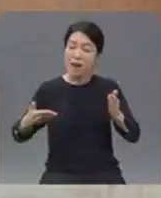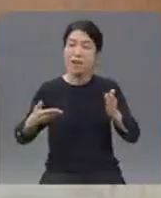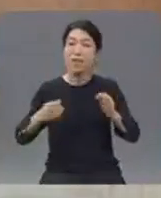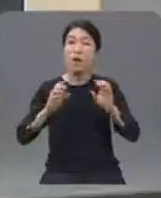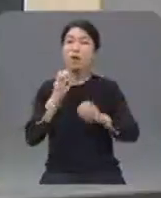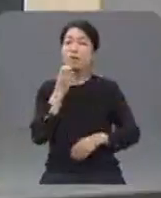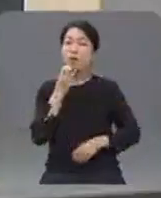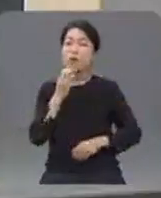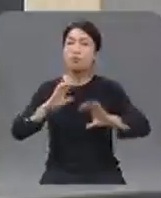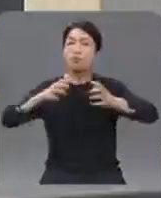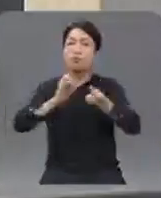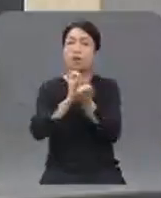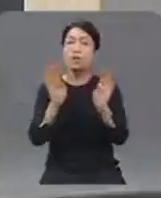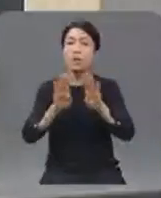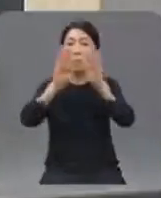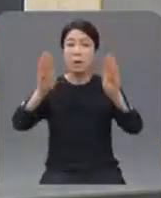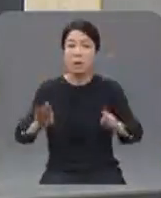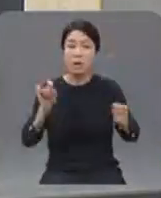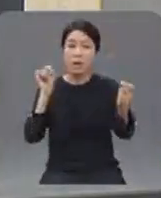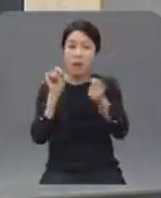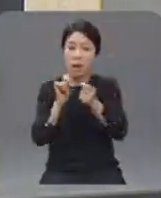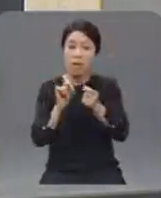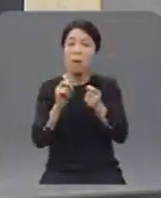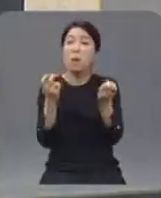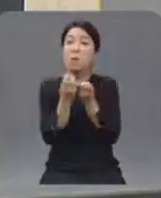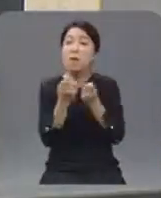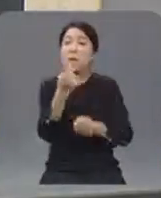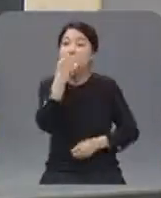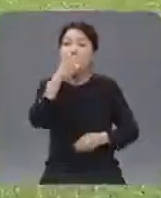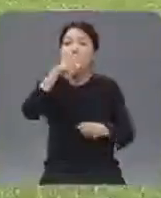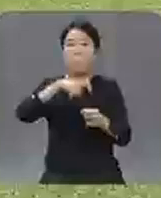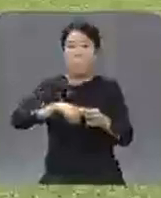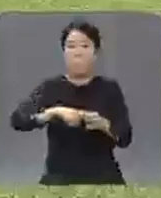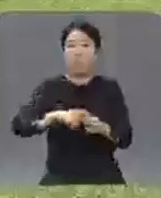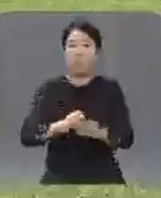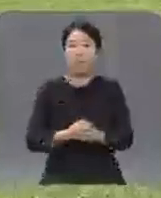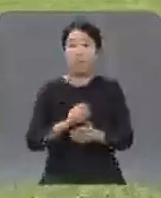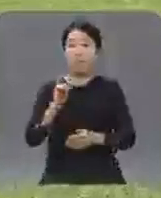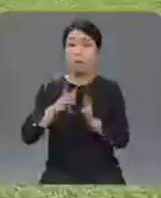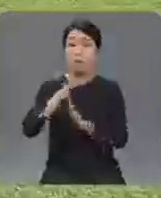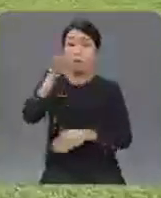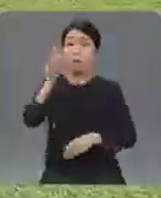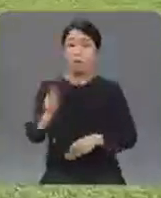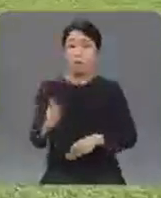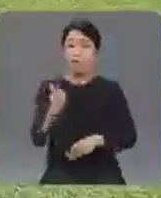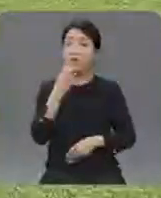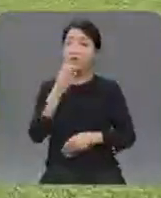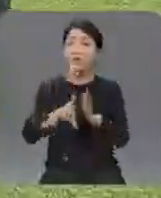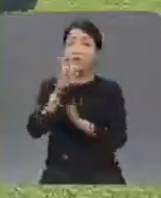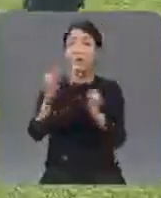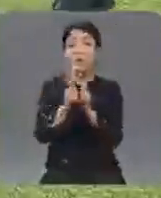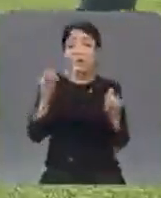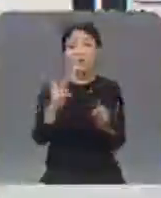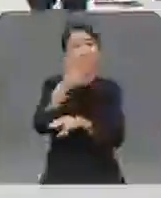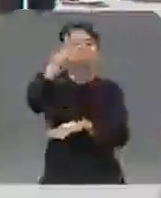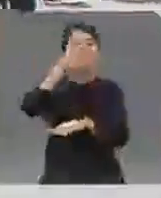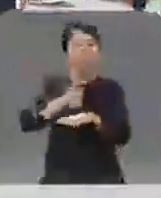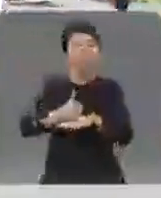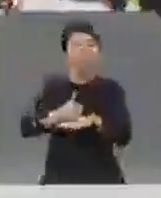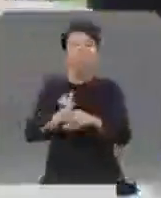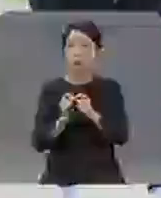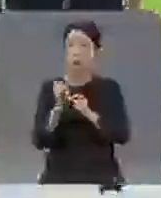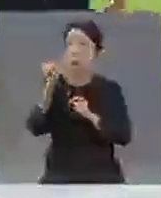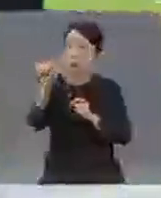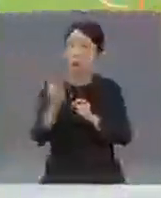박람회를 앞두고 박람회 운영 노하우를 배우기 위해서입니다 오시장은 서울 시민들이 주말에 외곽으로